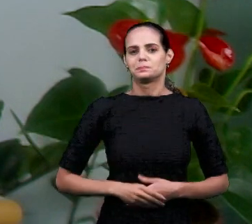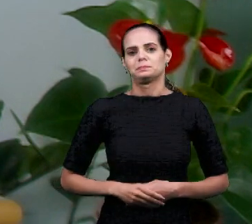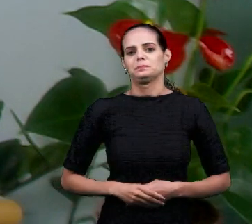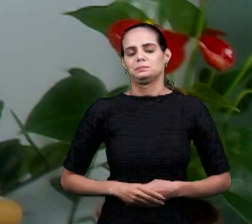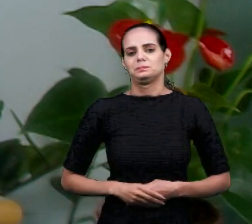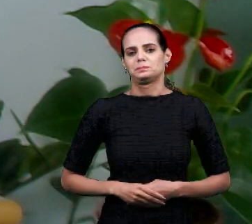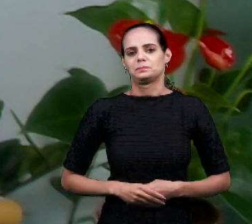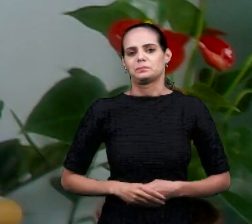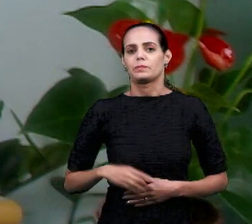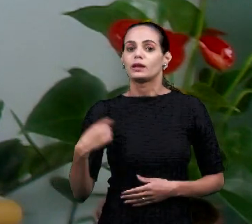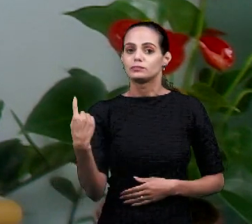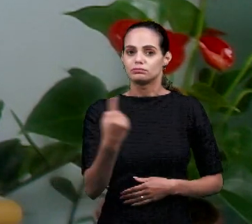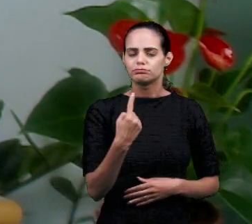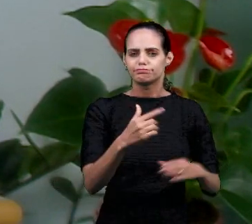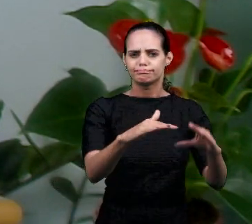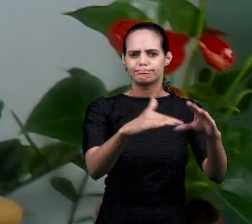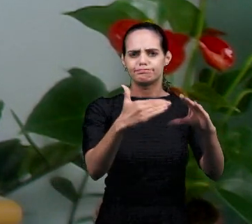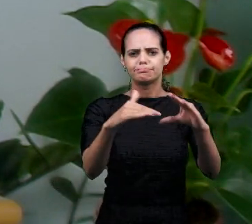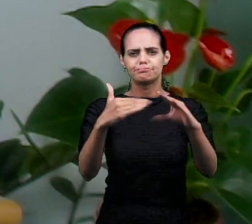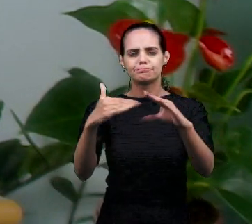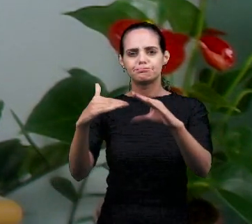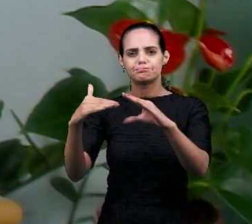recevons